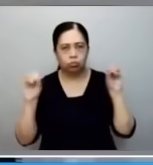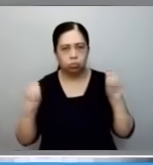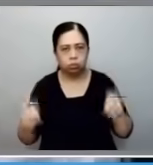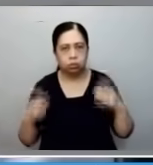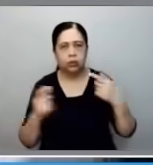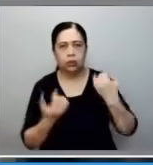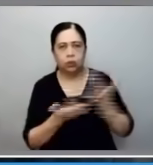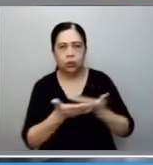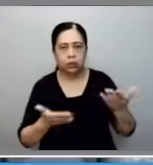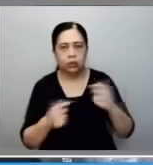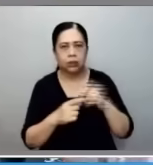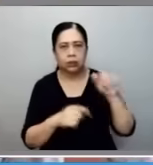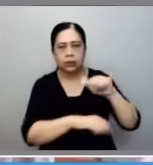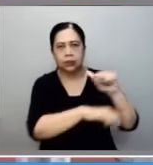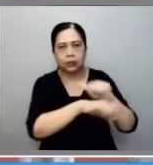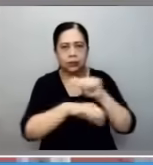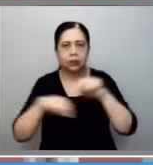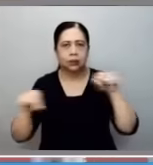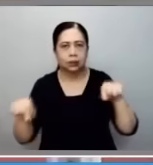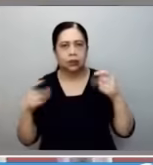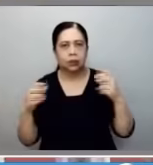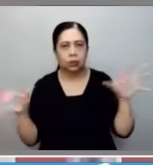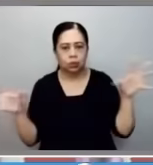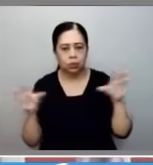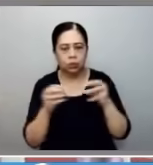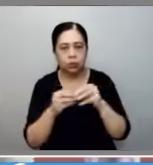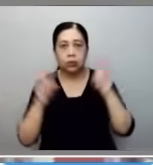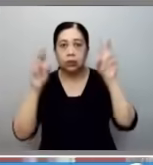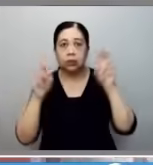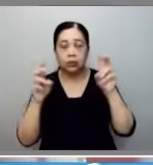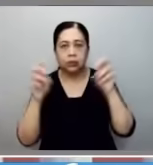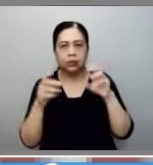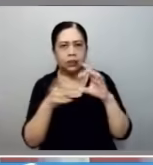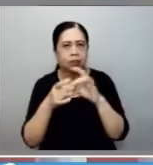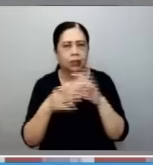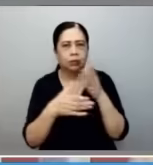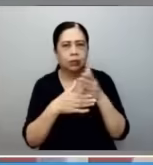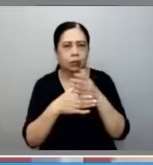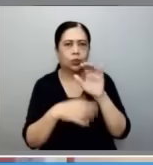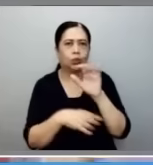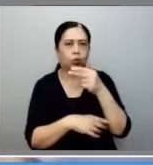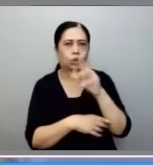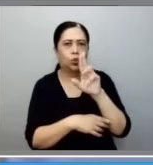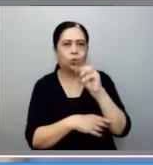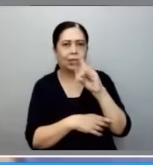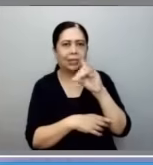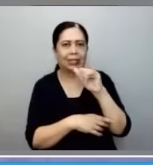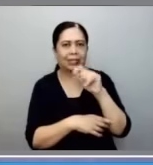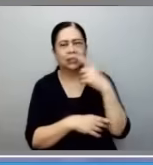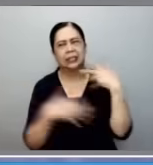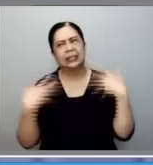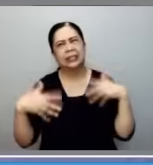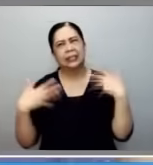sa ating mga istasyon, ay dinidirag po dyan yung tinatawag na relative humidity o yung tinatawag na alinsangan.